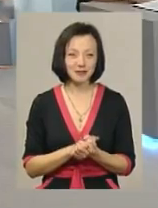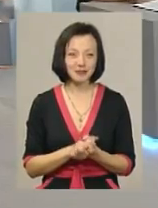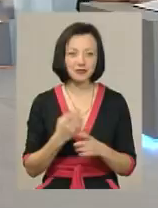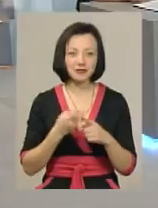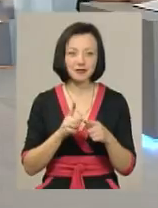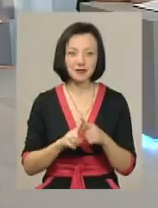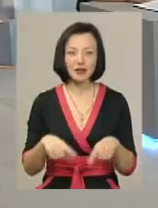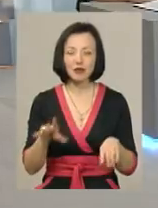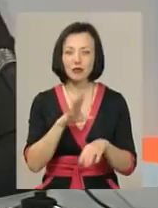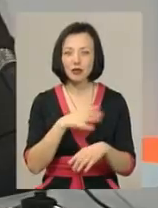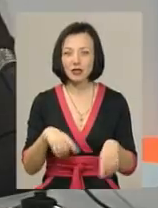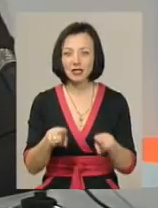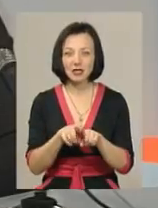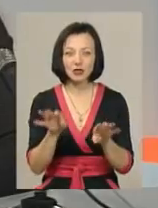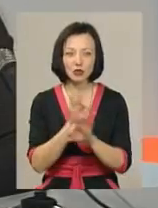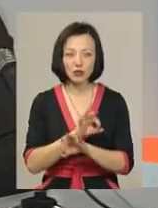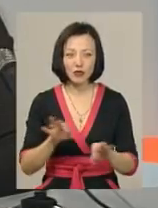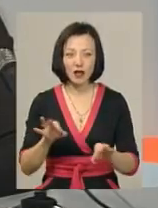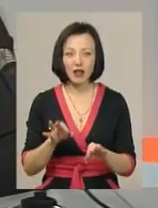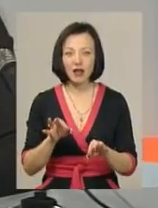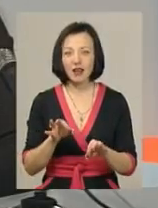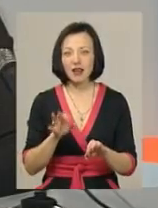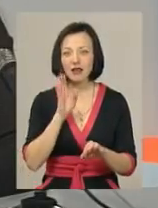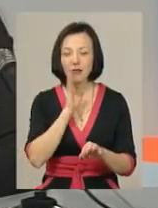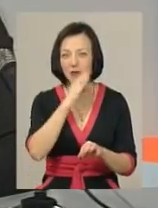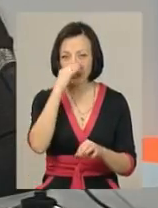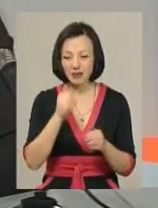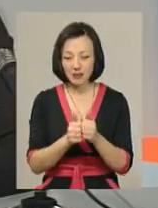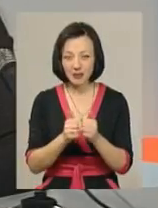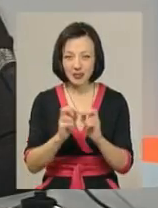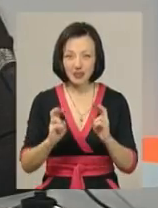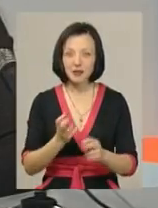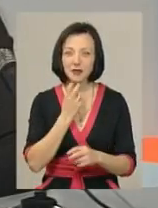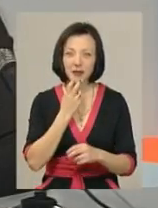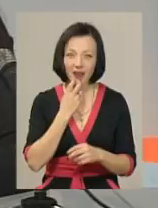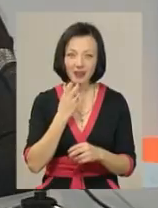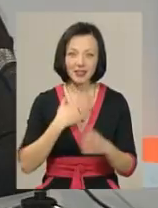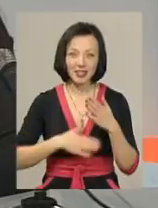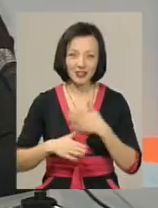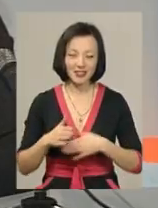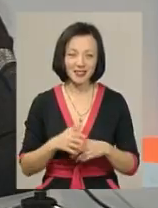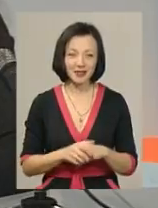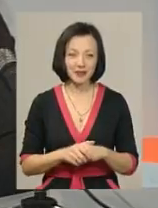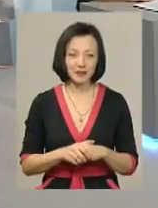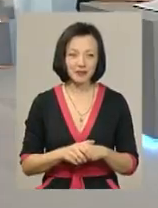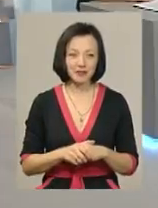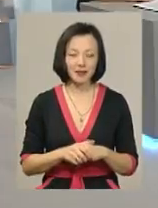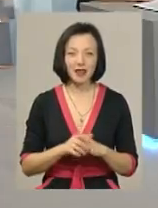іце було настільки чудовомило для дитини і тато мама сидять поруч посміхаються тішаться